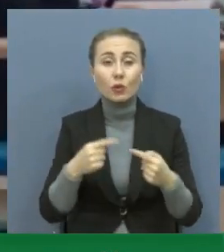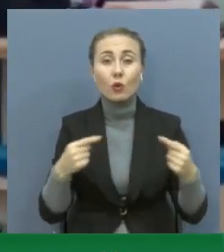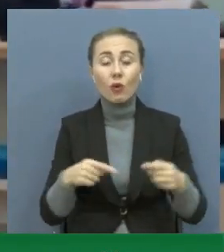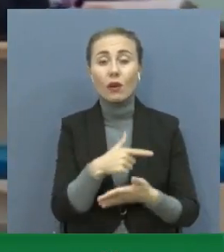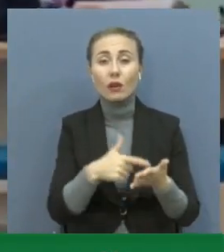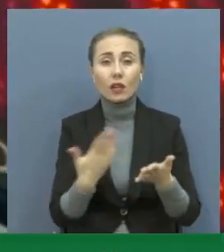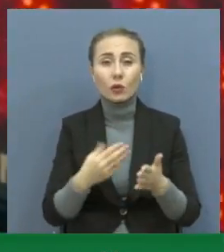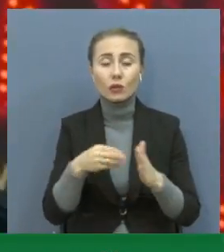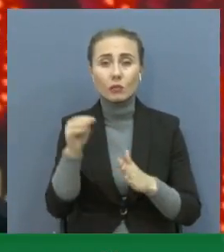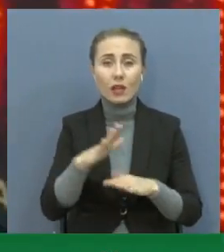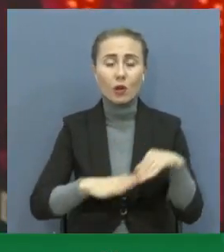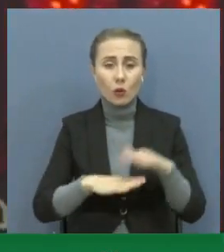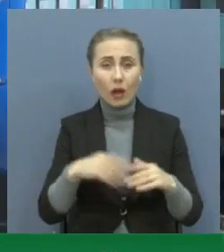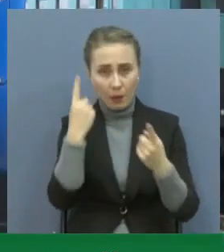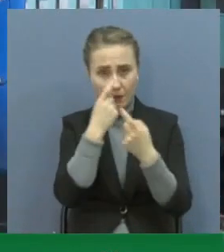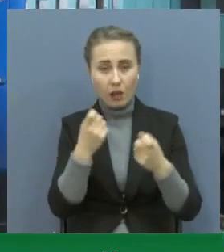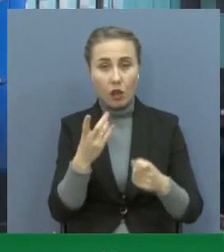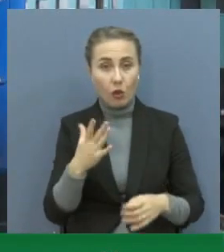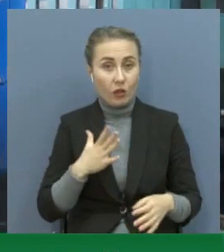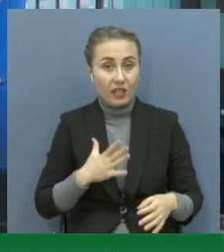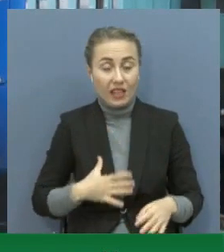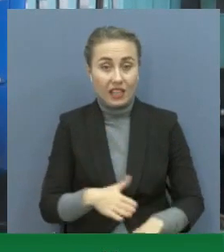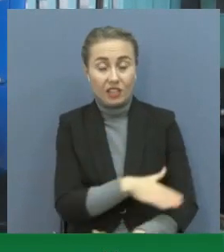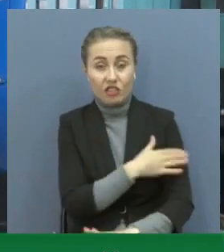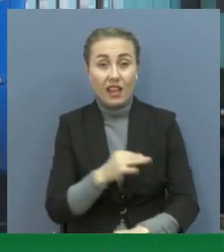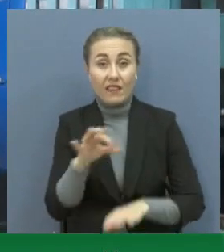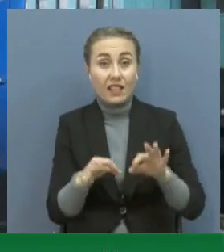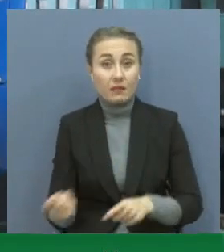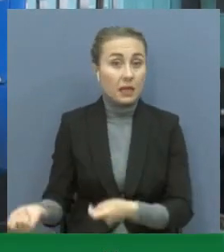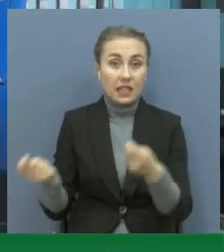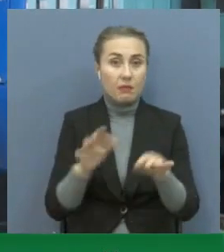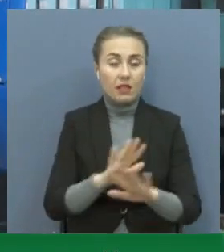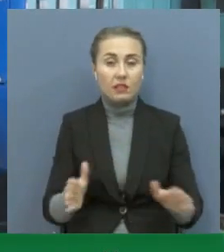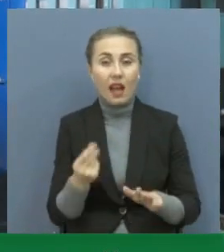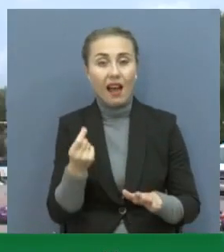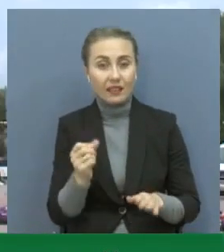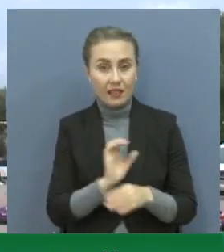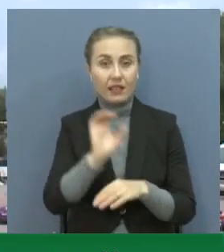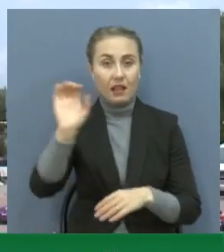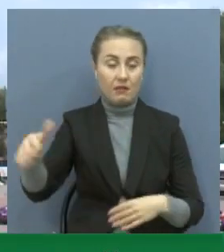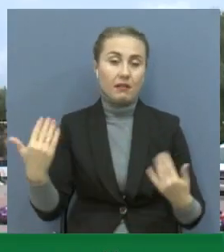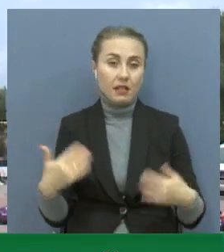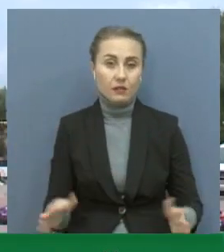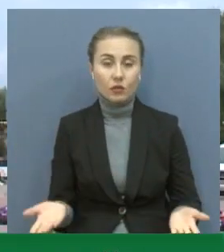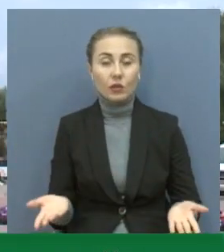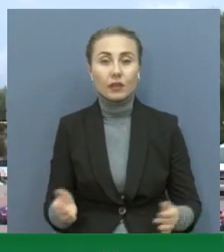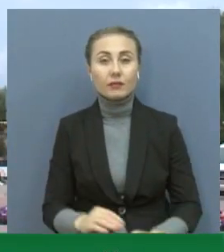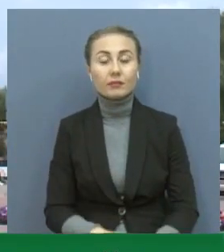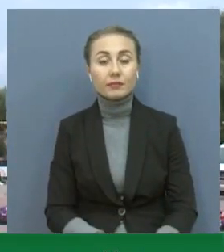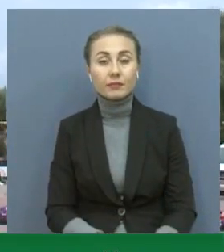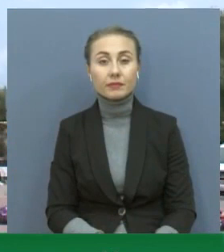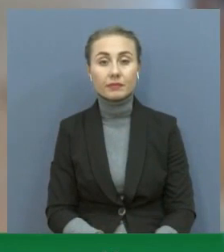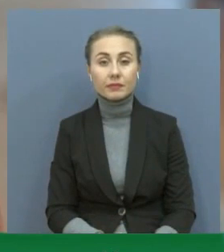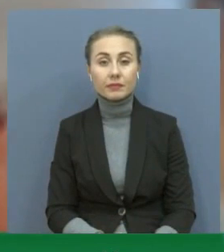который купила с рук по объявлению. Но долгожданный поезд с товаром так и не приехал, а деньги по наивности она уже отправила